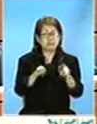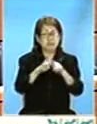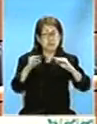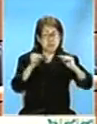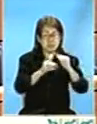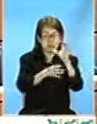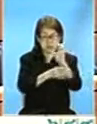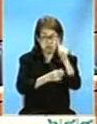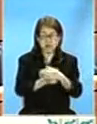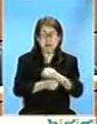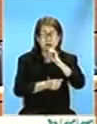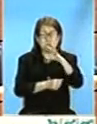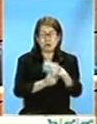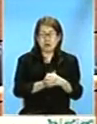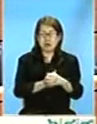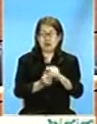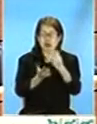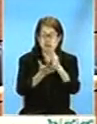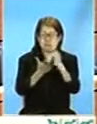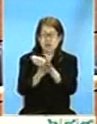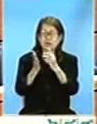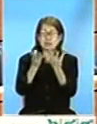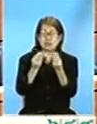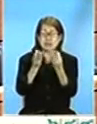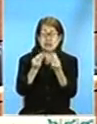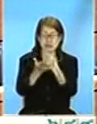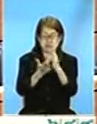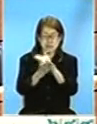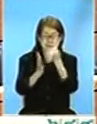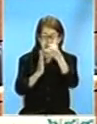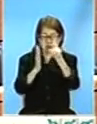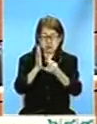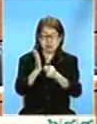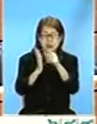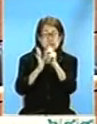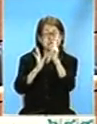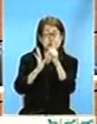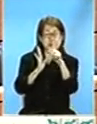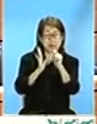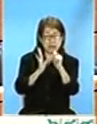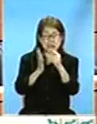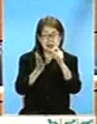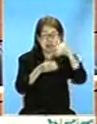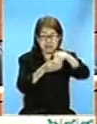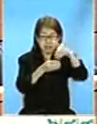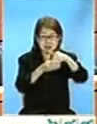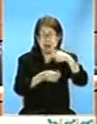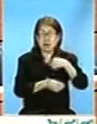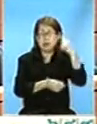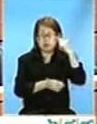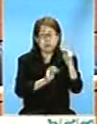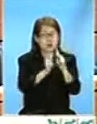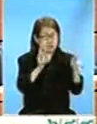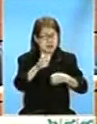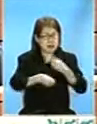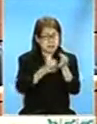จำนวนของเขตเลือกตั้งท่านประธานที่เคารพครับผมเข้าใจว่าท่านประธานกรรมาธิการคงจะชี้แจงประเด็นนี้ผมประท้วงท่